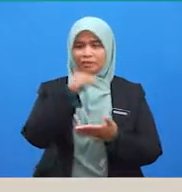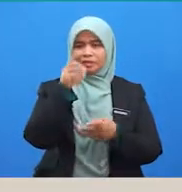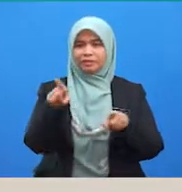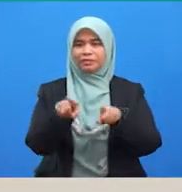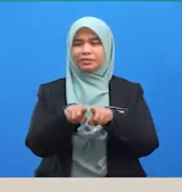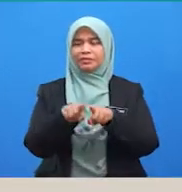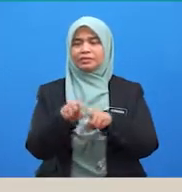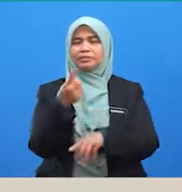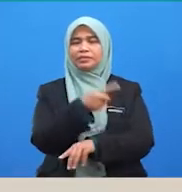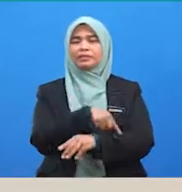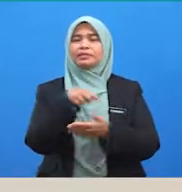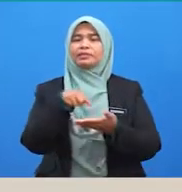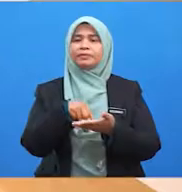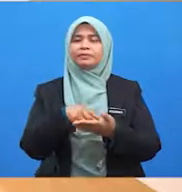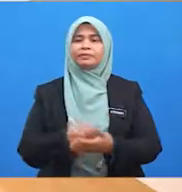pada hari ini.